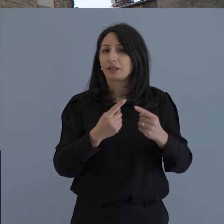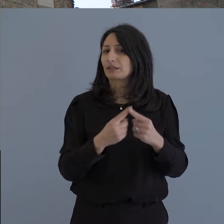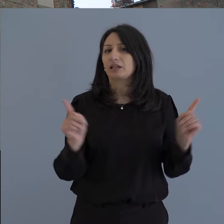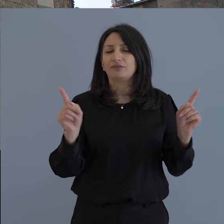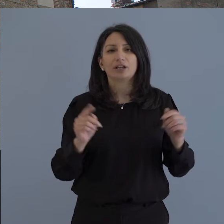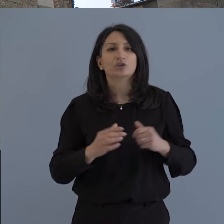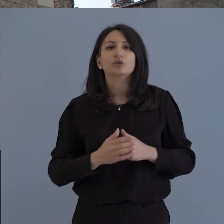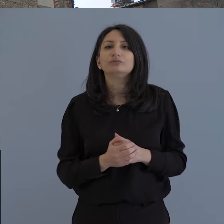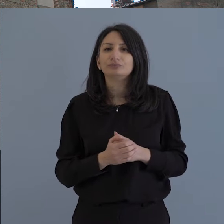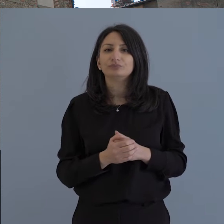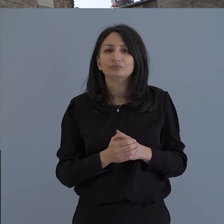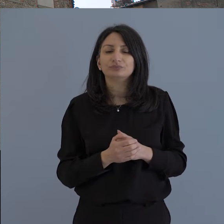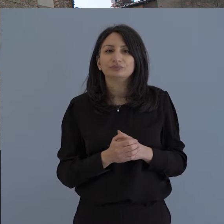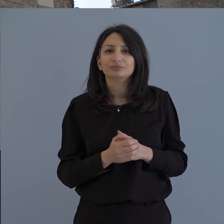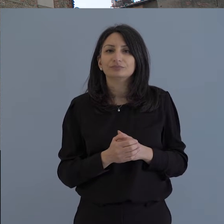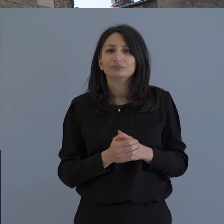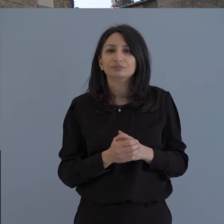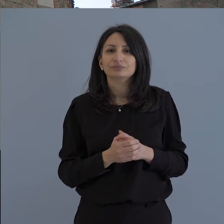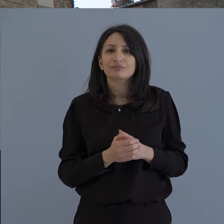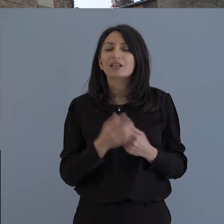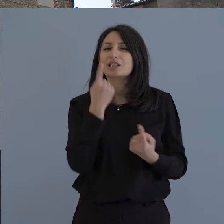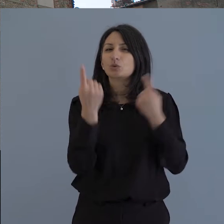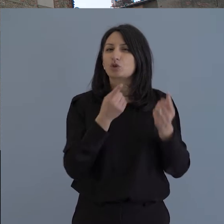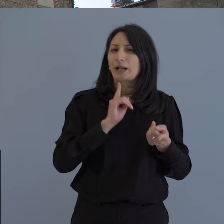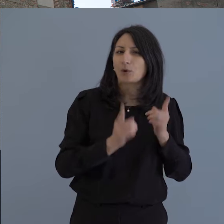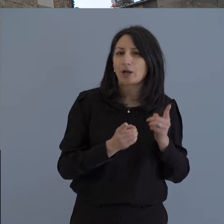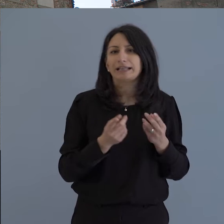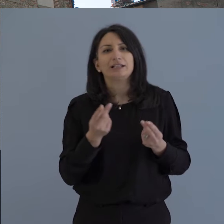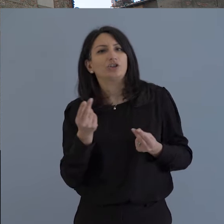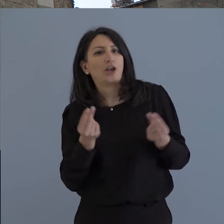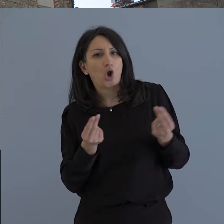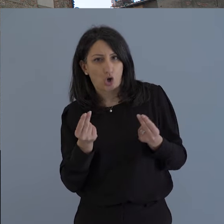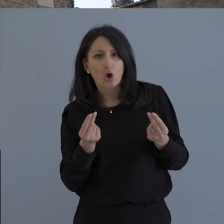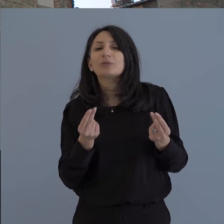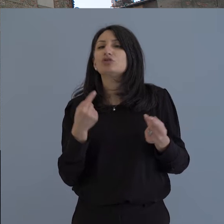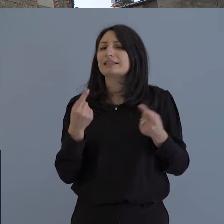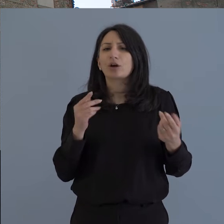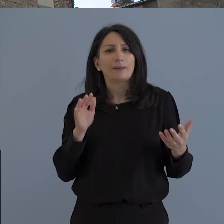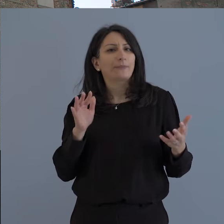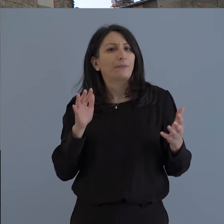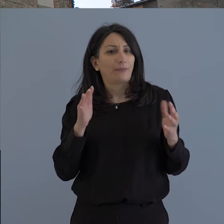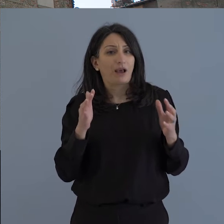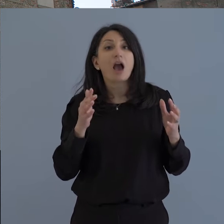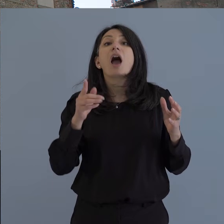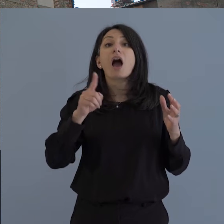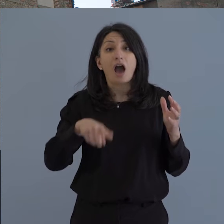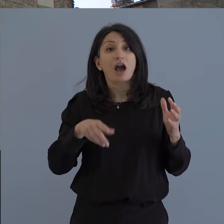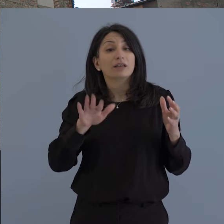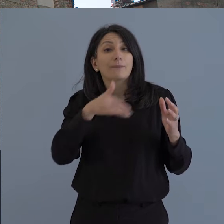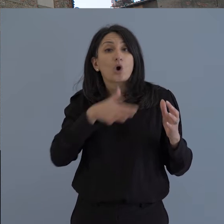realizzata nell'occasione. Il mutare degli assetti politici ed economici dei secoli